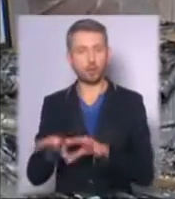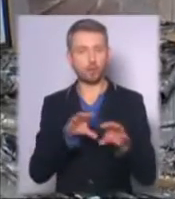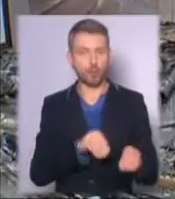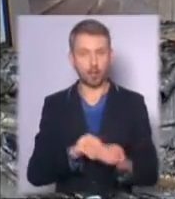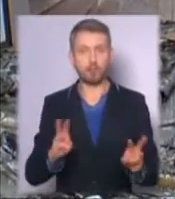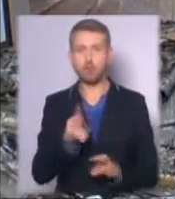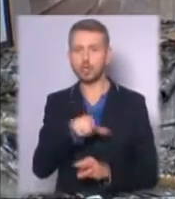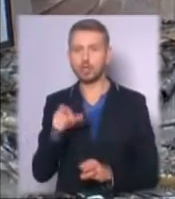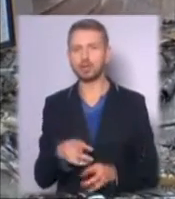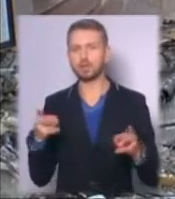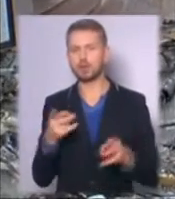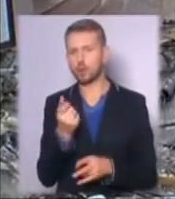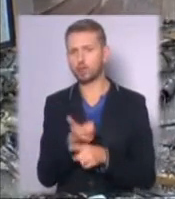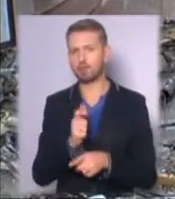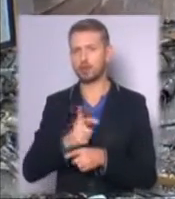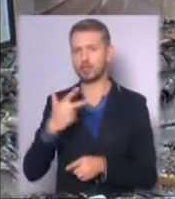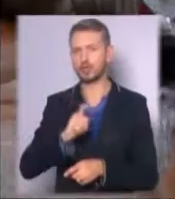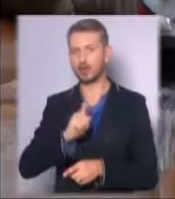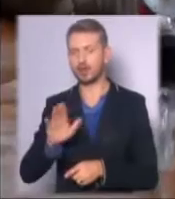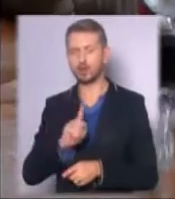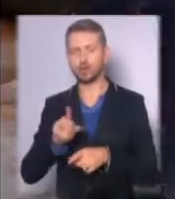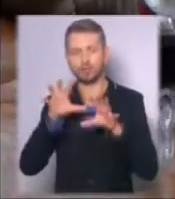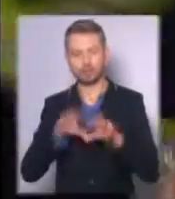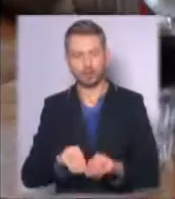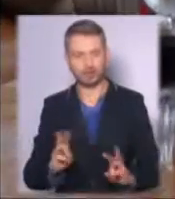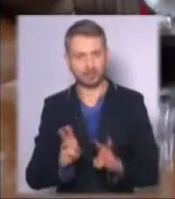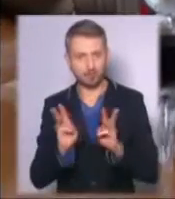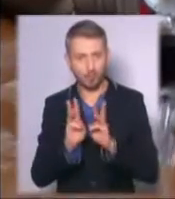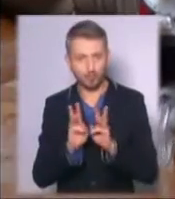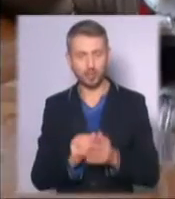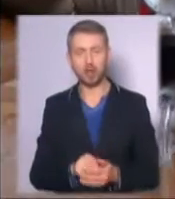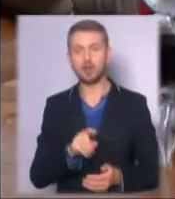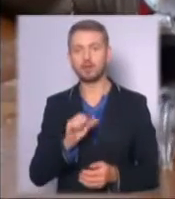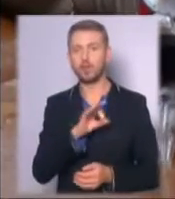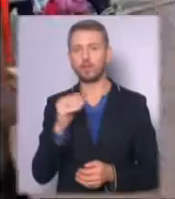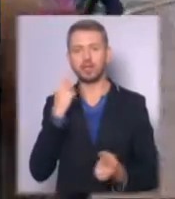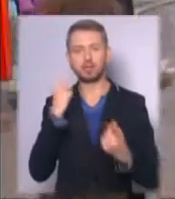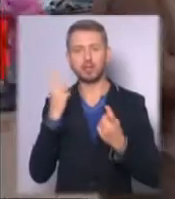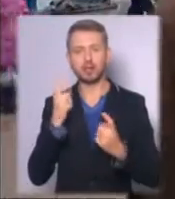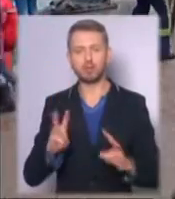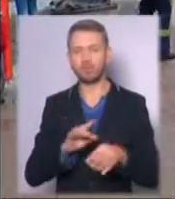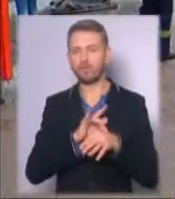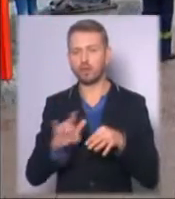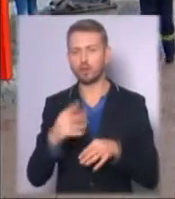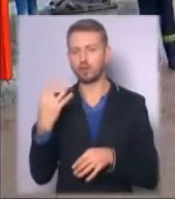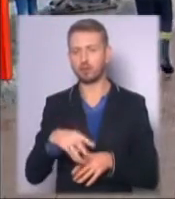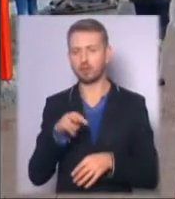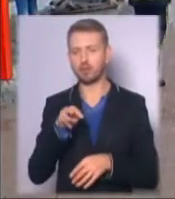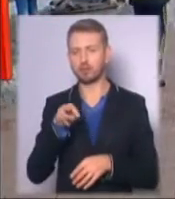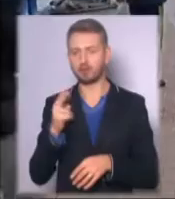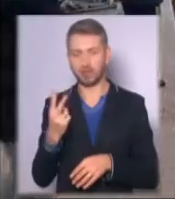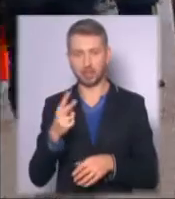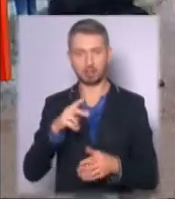Пожежникам знадобилося трохи більше півгодини на те, щоб приборкати полум'я. За офіційними даними, вигоріло 40 квадратних метрів